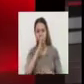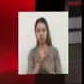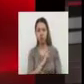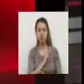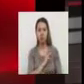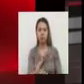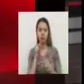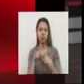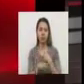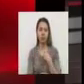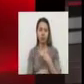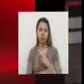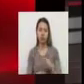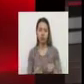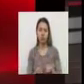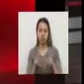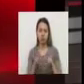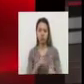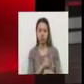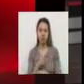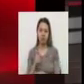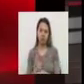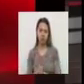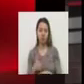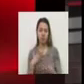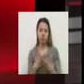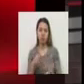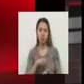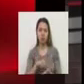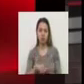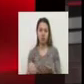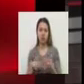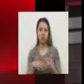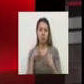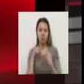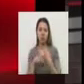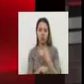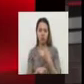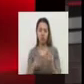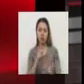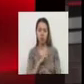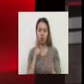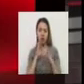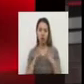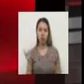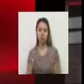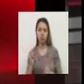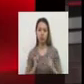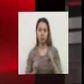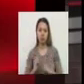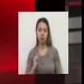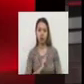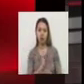істері және сыбайлас жемқорлыққа қарсы іс-қимыл жөніндегі департаменті бірлесіп жемқорлыққа қарсы мәдениетті қалыптастырудағы